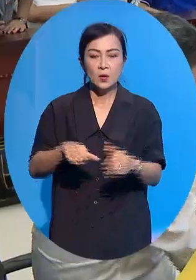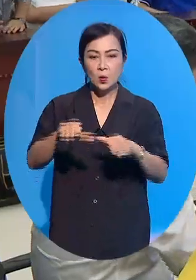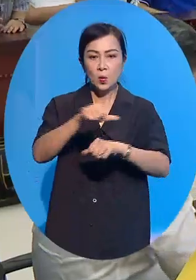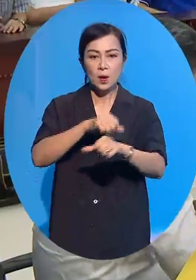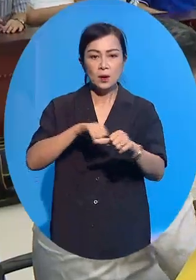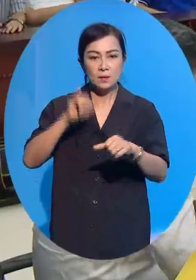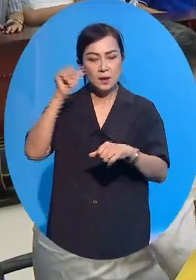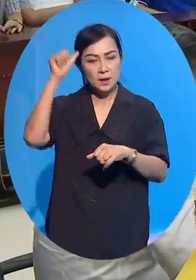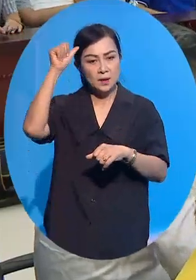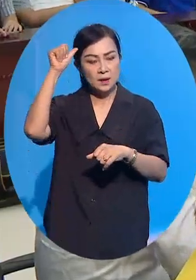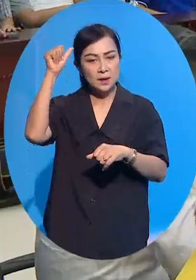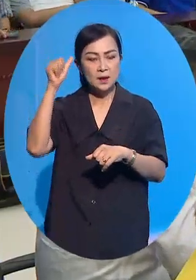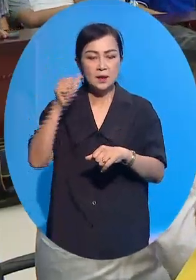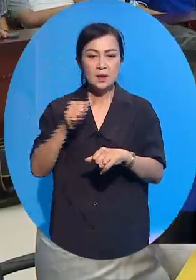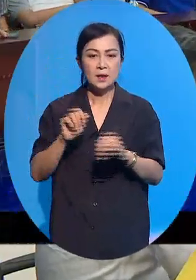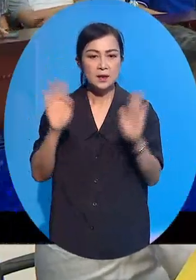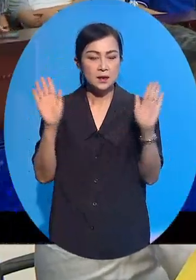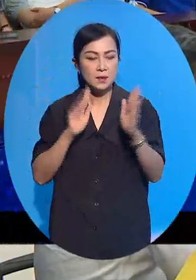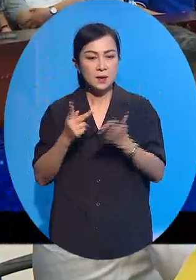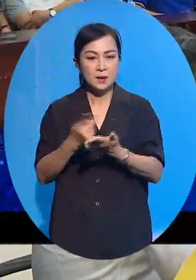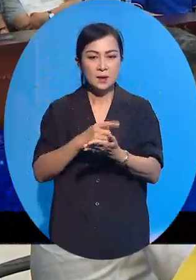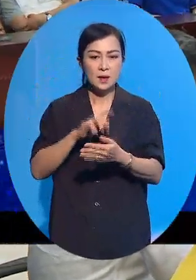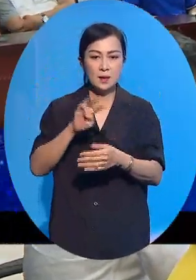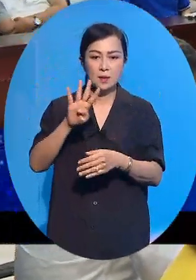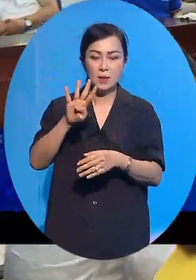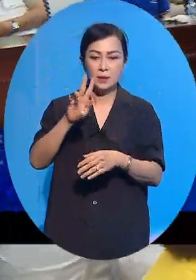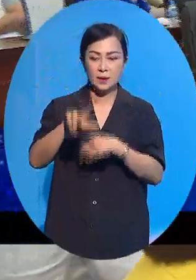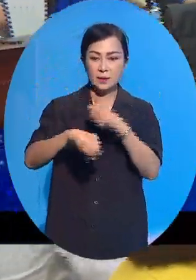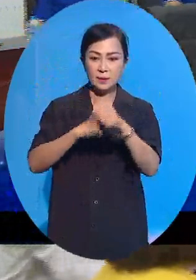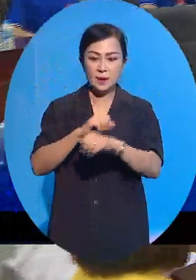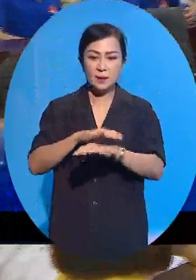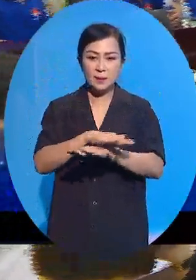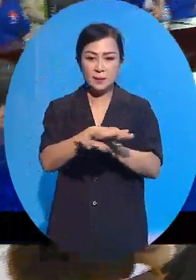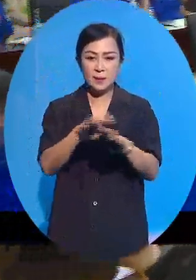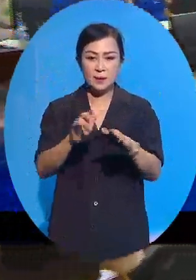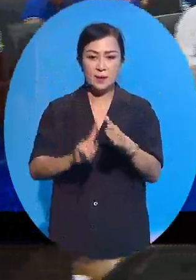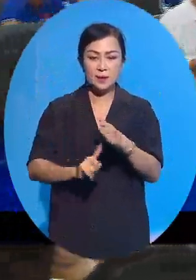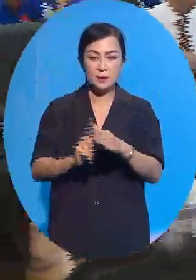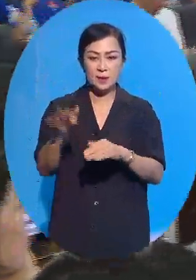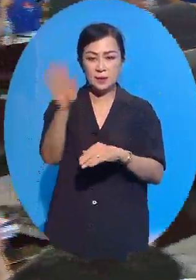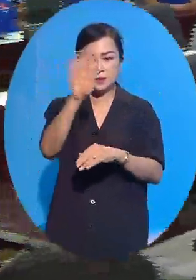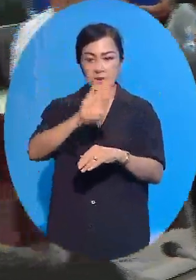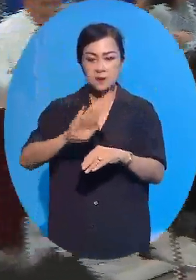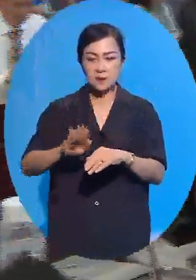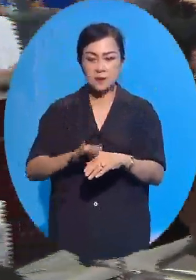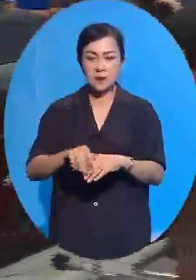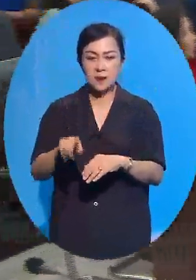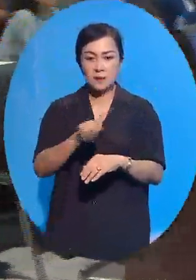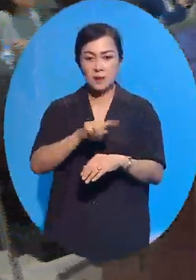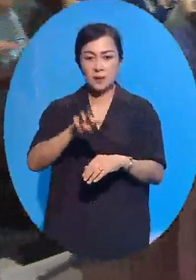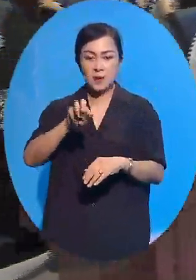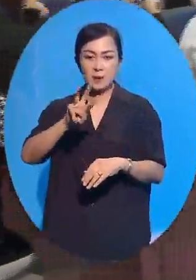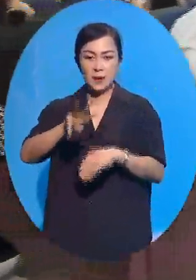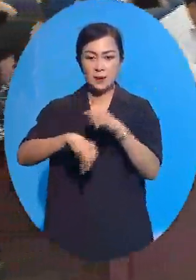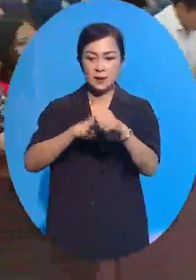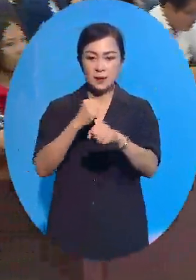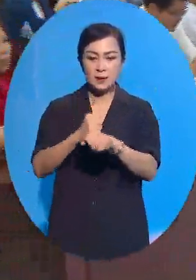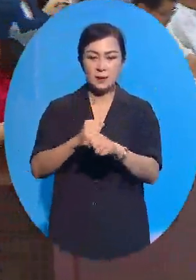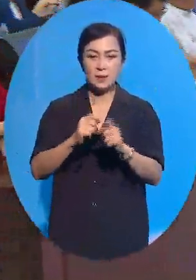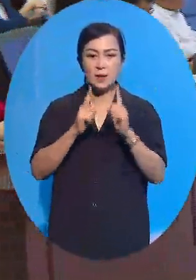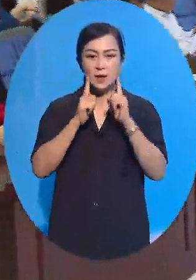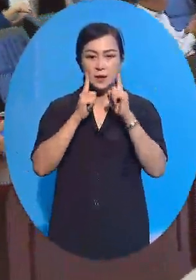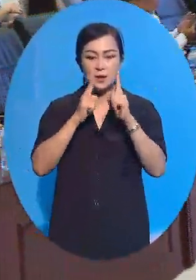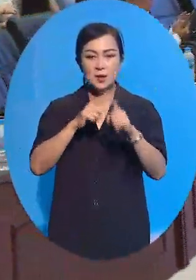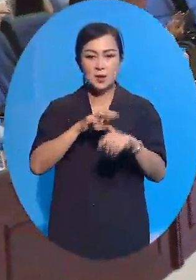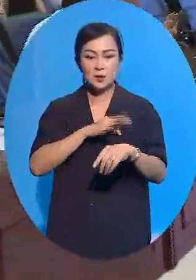động ý nghĩa của học viện, thiết thực chào mừng kỷ niệm 48 năm ngày giải phóng miền Nam, thống nhất đất nước và 133 năm ngày sinh của